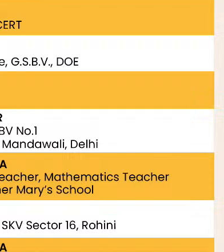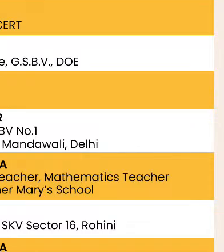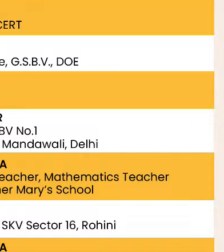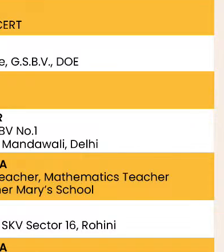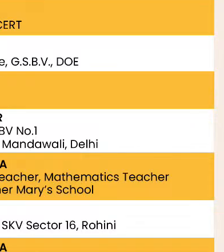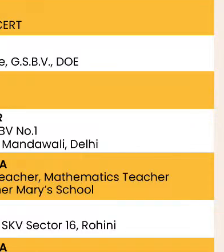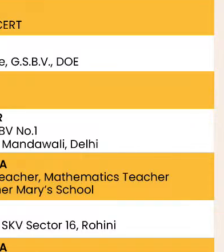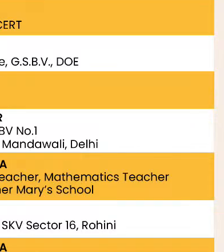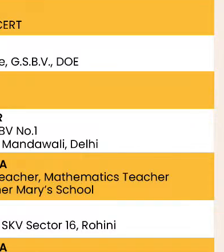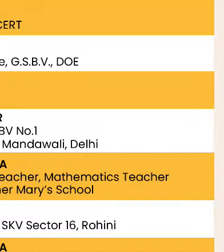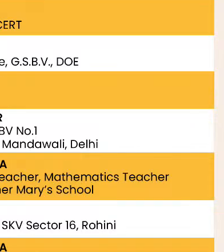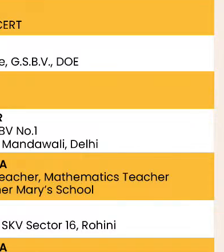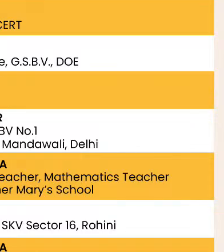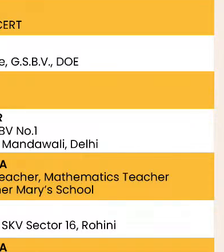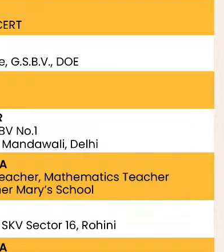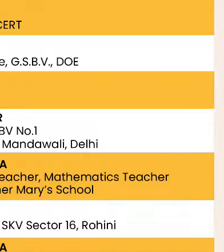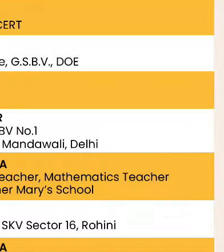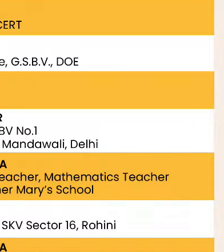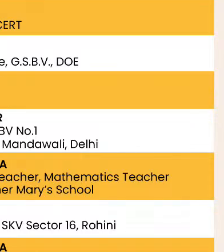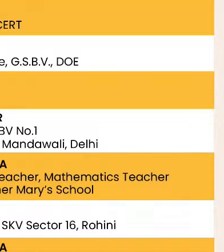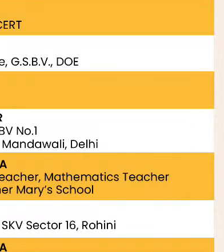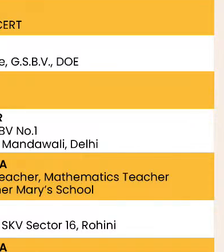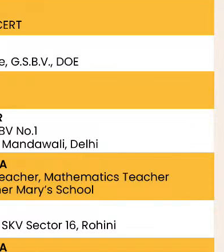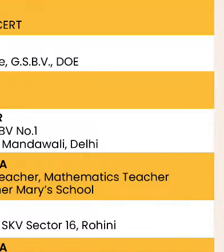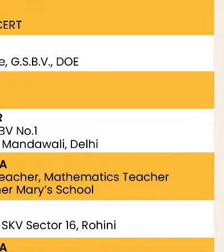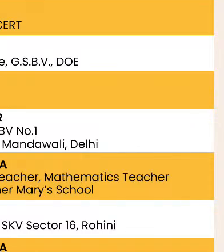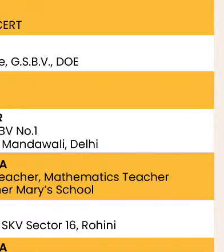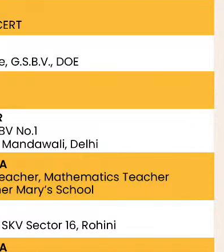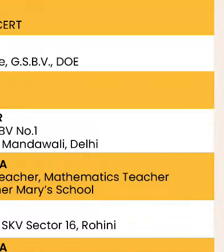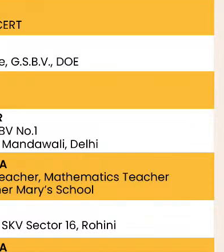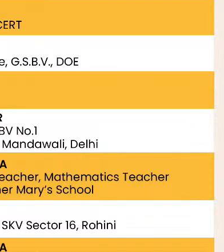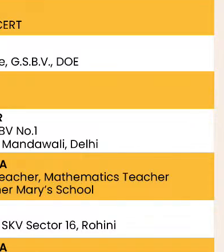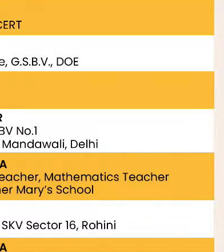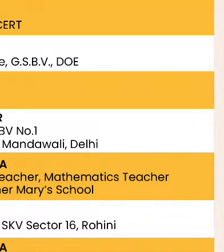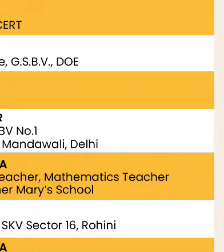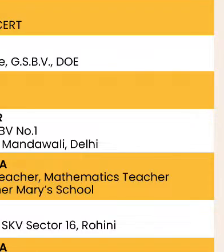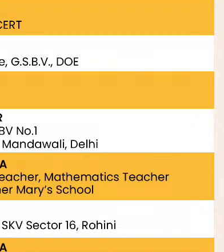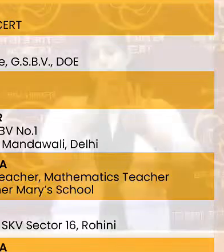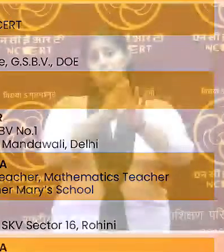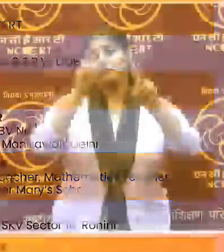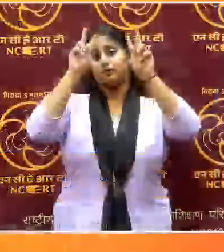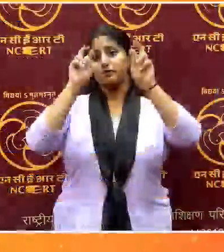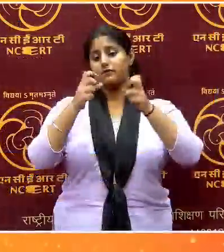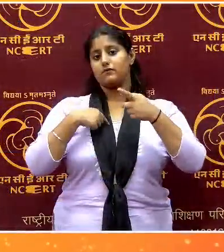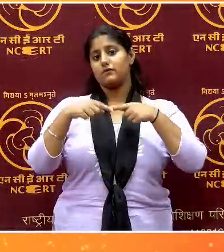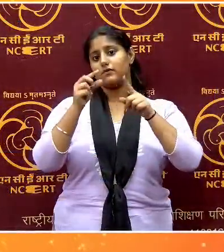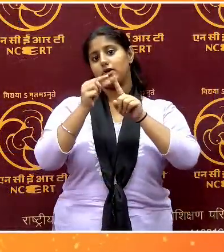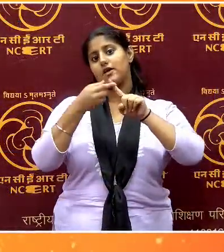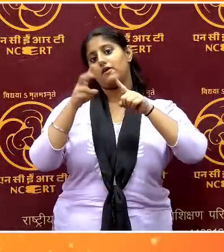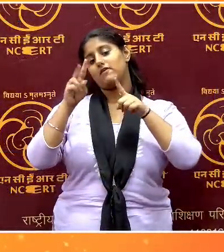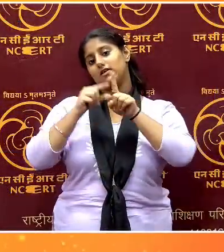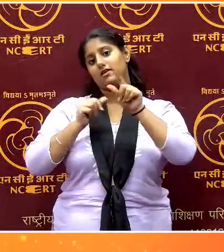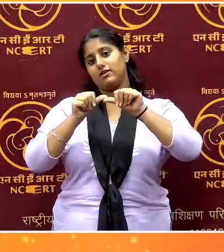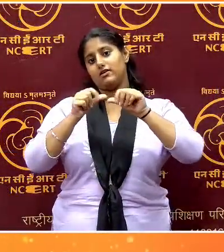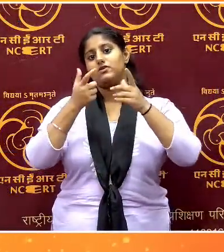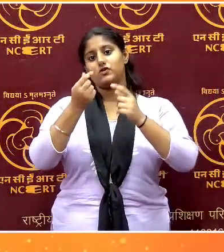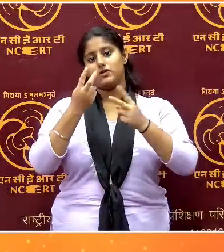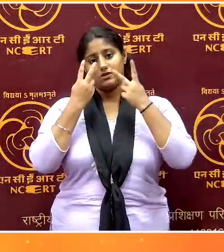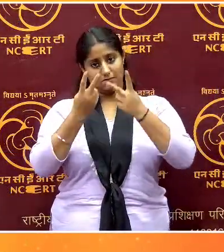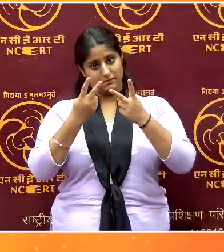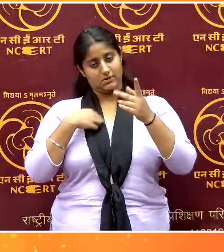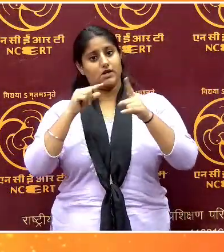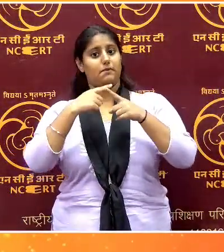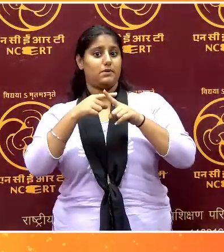कनेक्ट एंड ग्रो योर गाइड टू स्ट्रॉन्ग रिलेशनशिप. इन सभी टॉपिक्स को आप ए विद्या चैनल पर और हमारे ऑफिशियल यूट्यूब